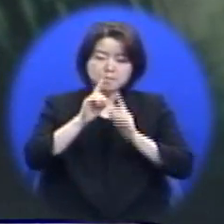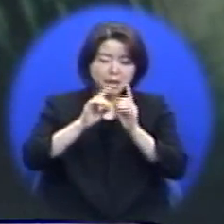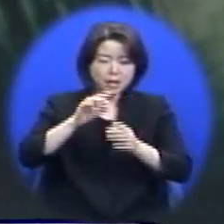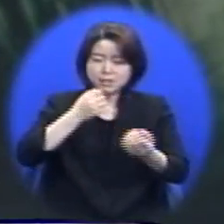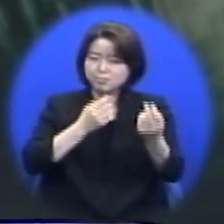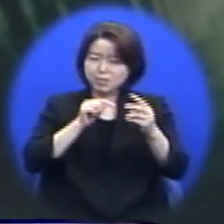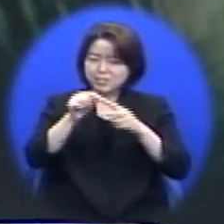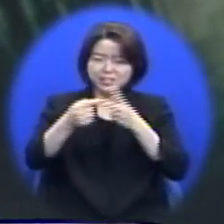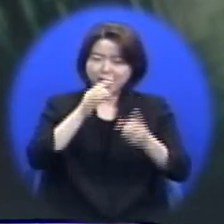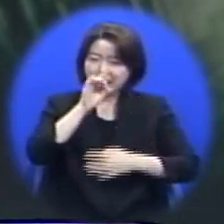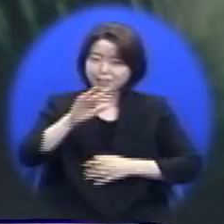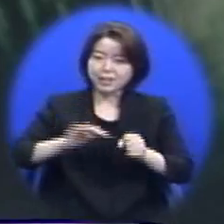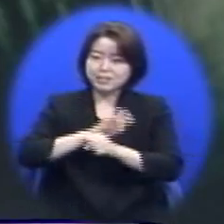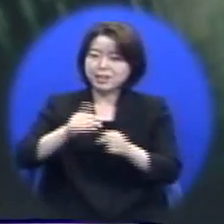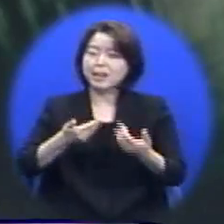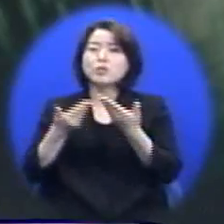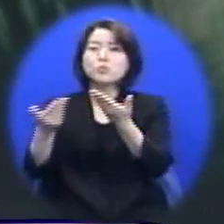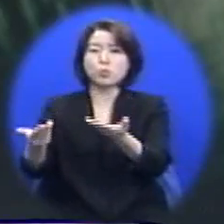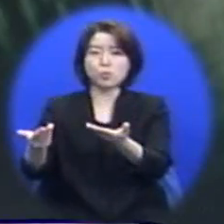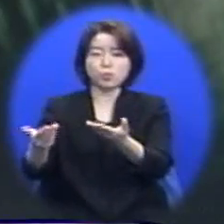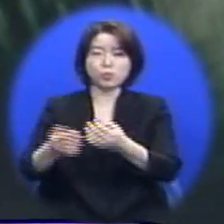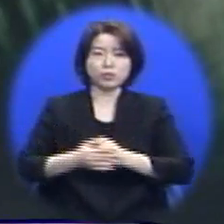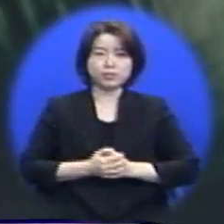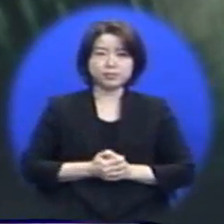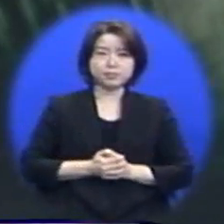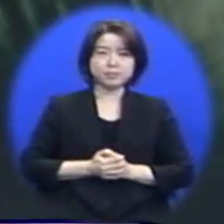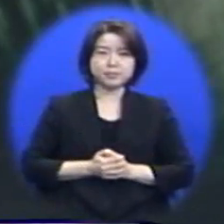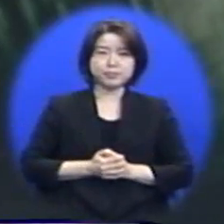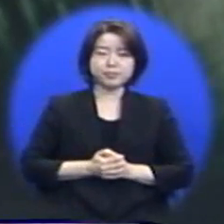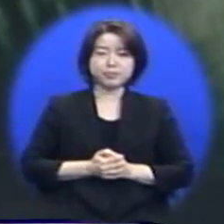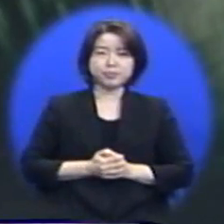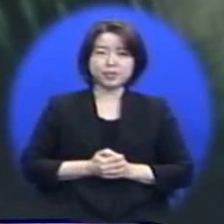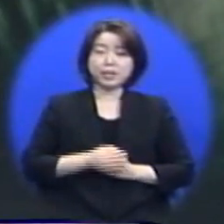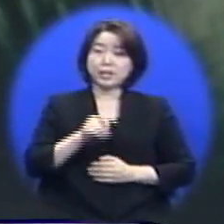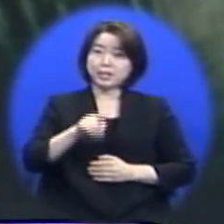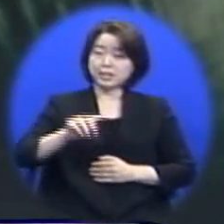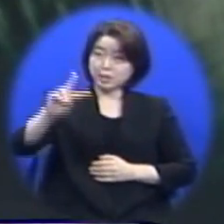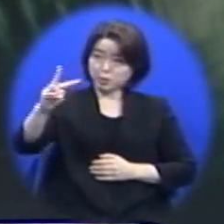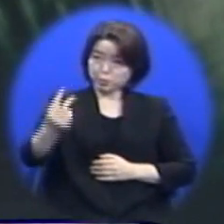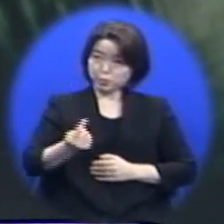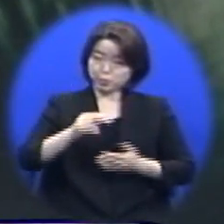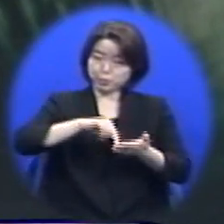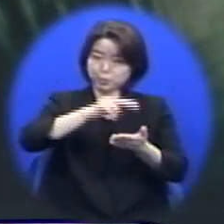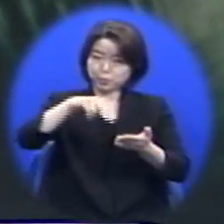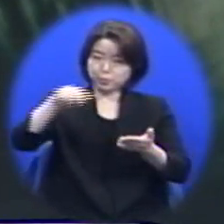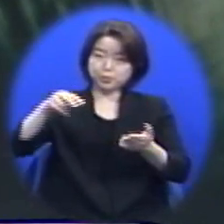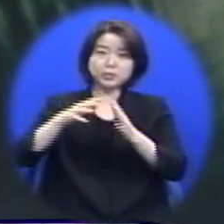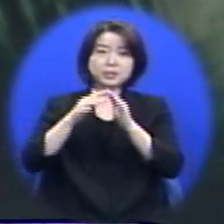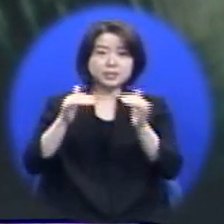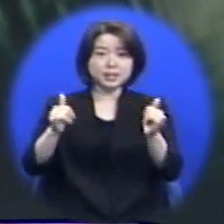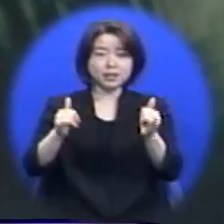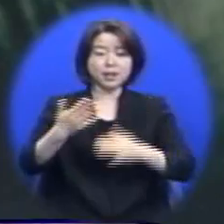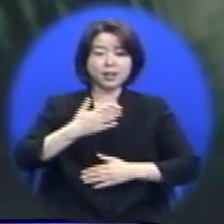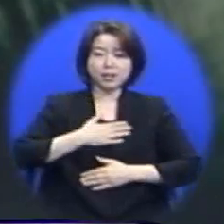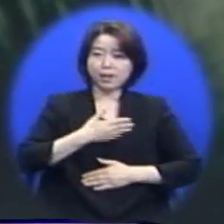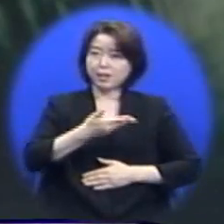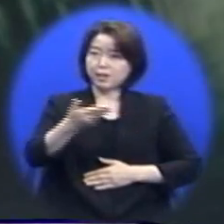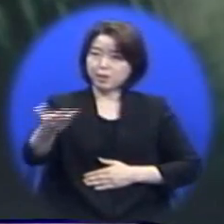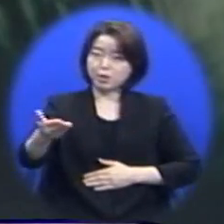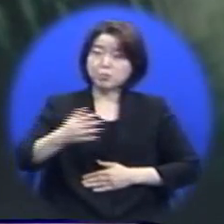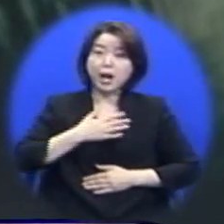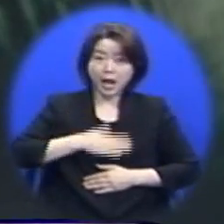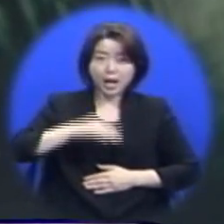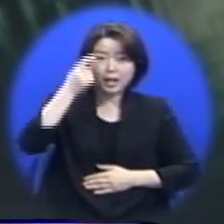거예요. 여러분, 이 돌아온 탕자가 저나 여러분인 거